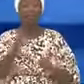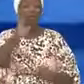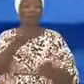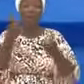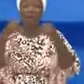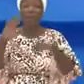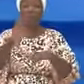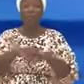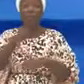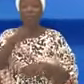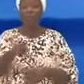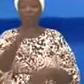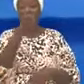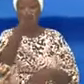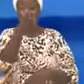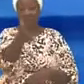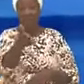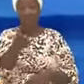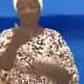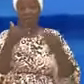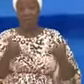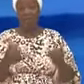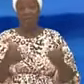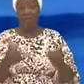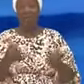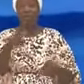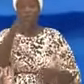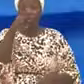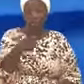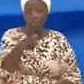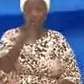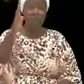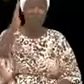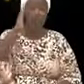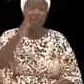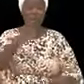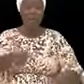viendra sur toi et tu vivant